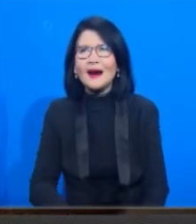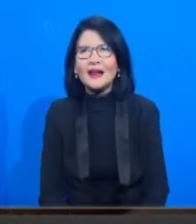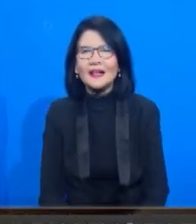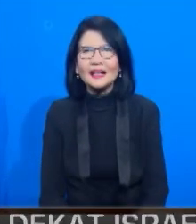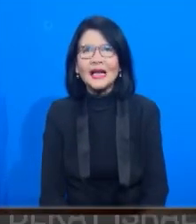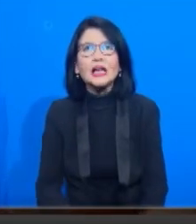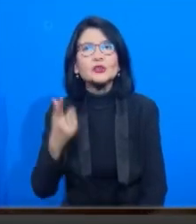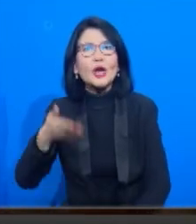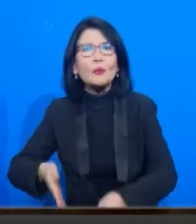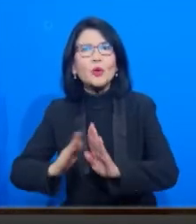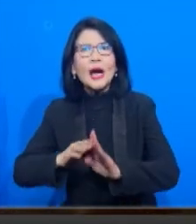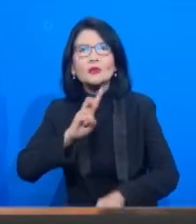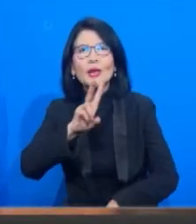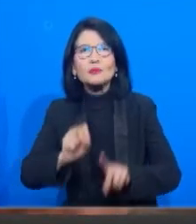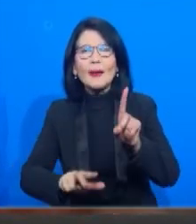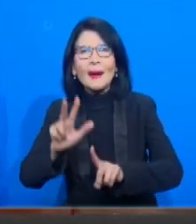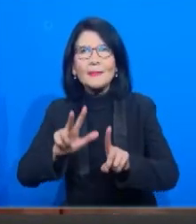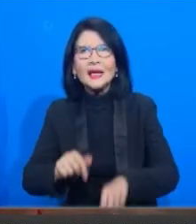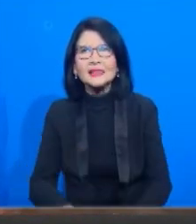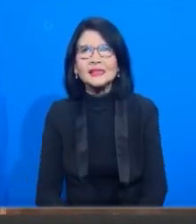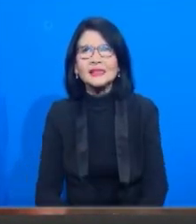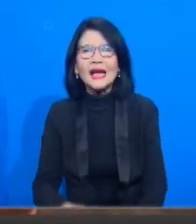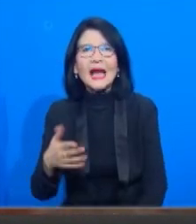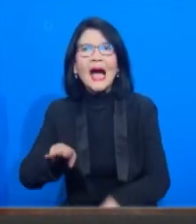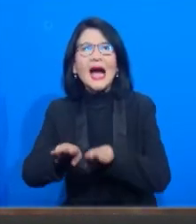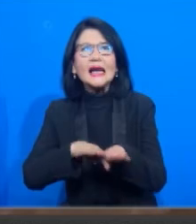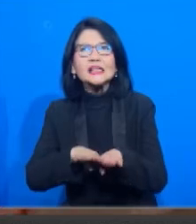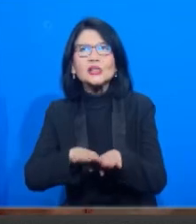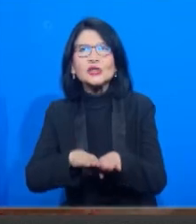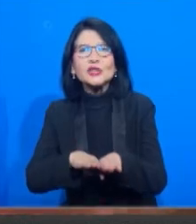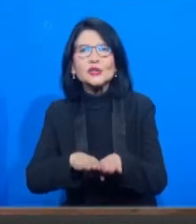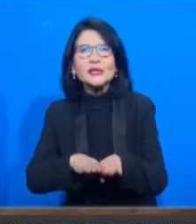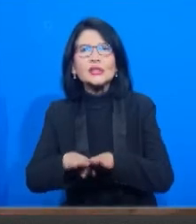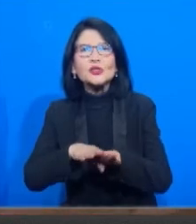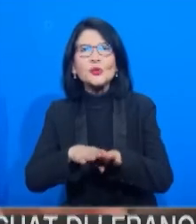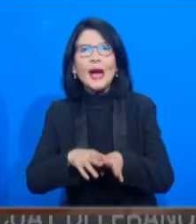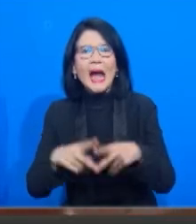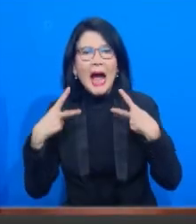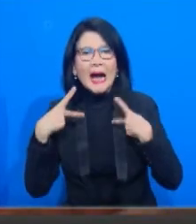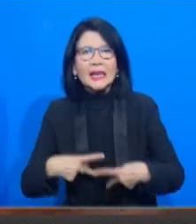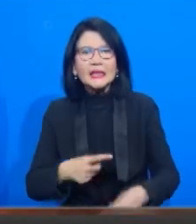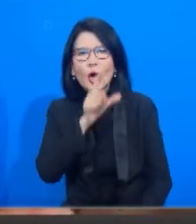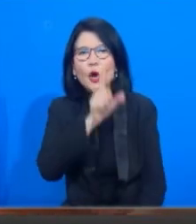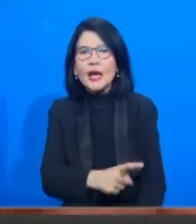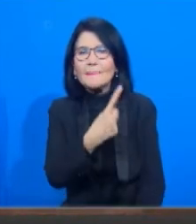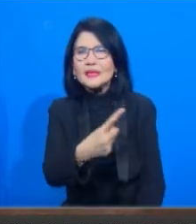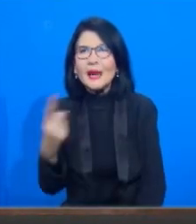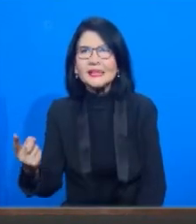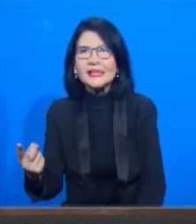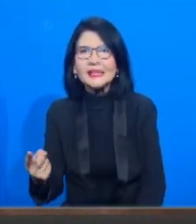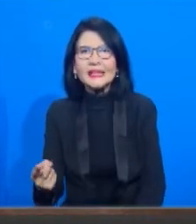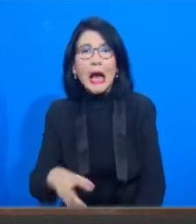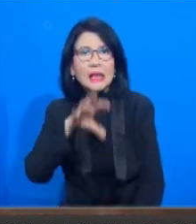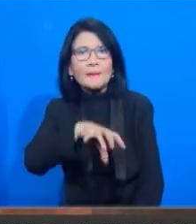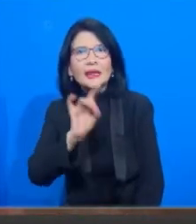sejak tahun 2018 ini. Apa ya, sesuai ini aja, sesuai karakternya orang masing-masing. Jadi di tempat lain nggak bakalan ditemuin